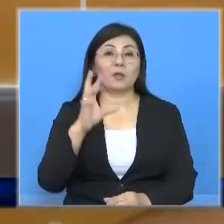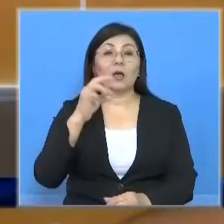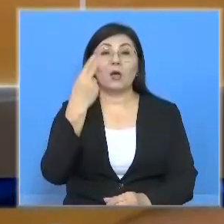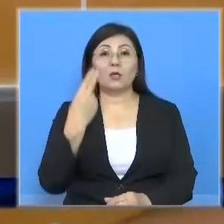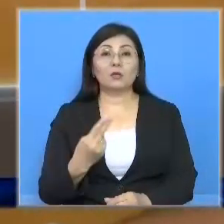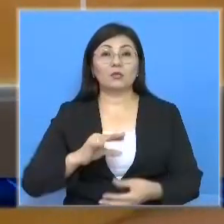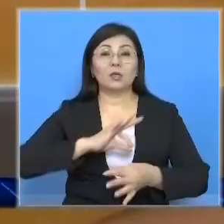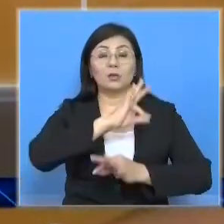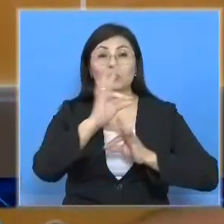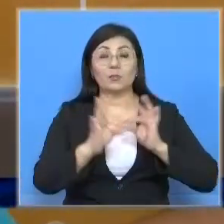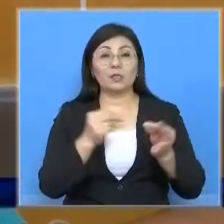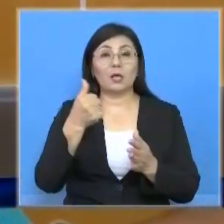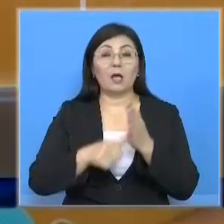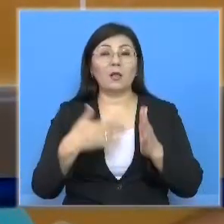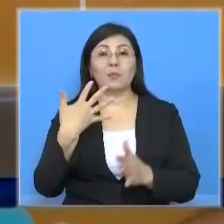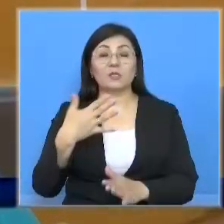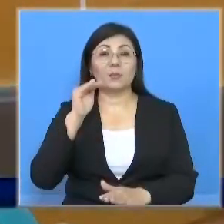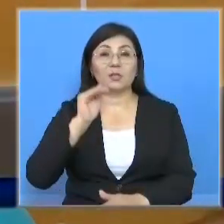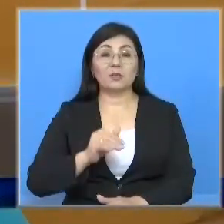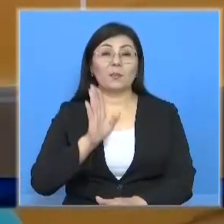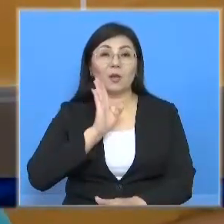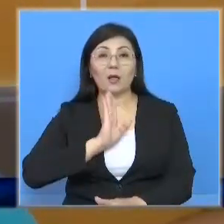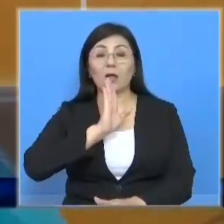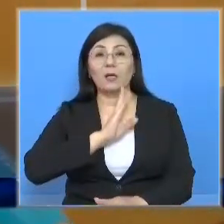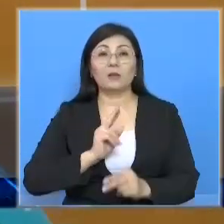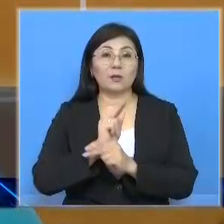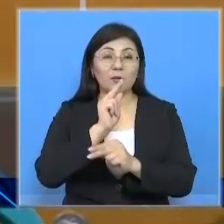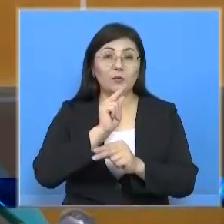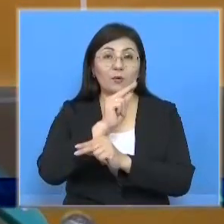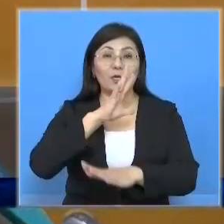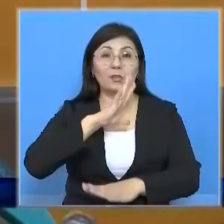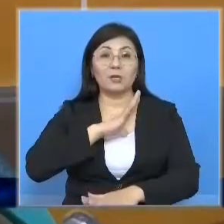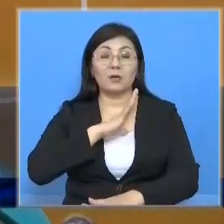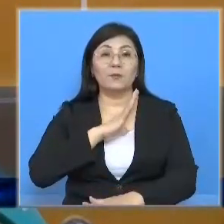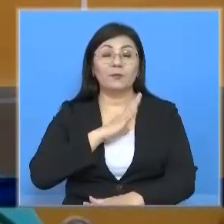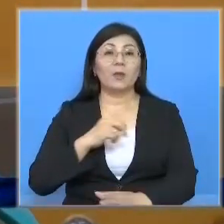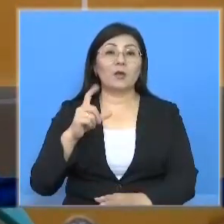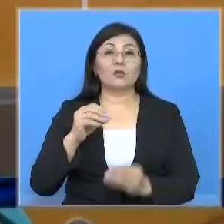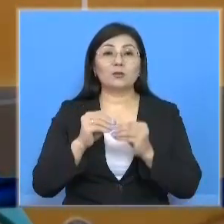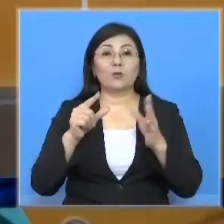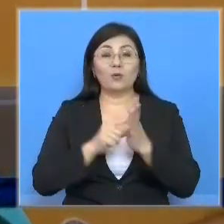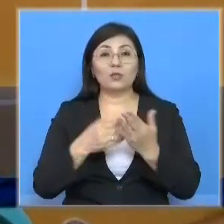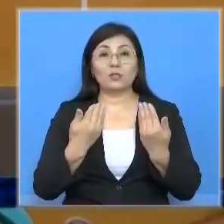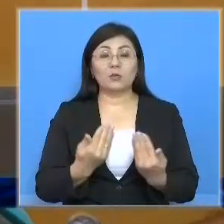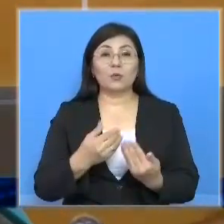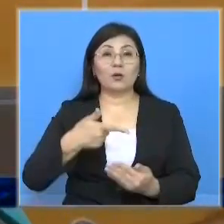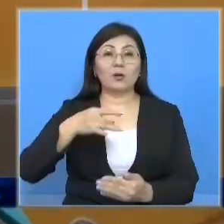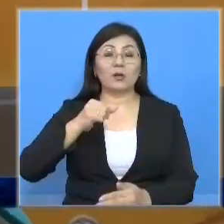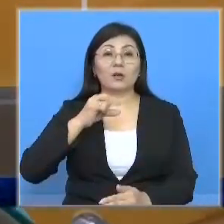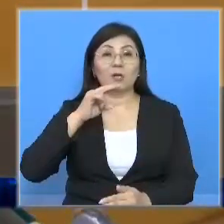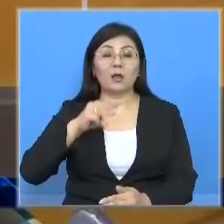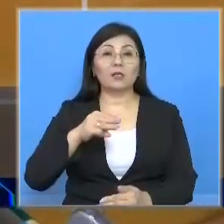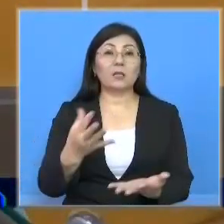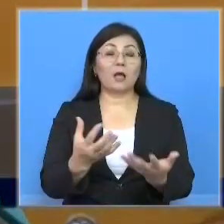аясында 65 мыңдай әйелдерді оқытып шығардық. 117-сі бүгін грантқа ие болып